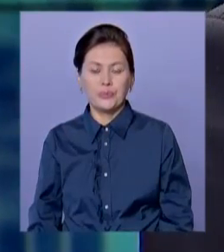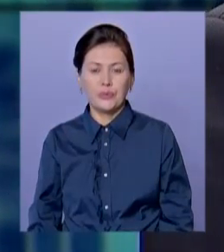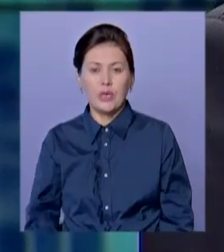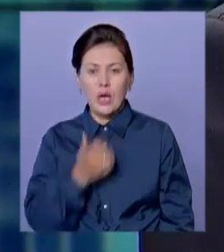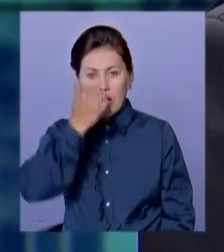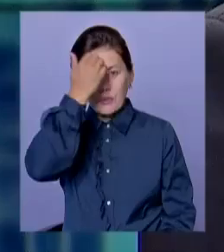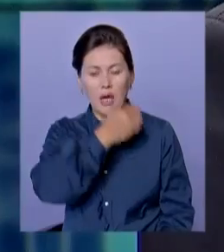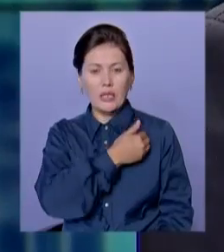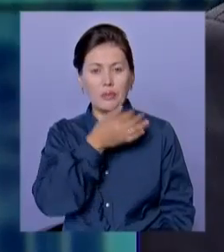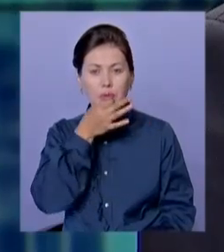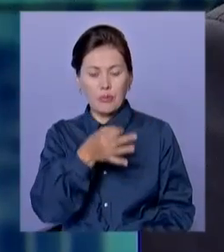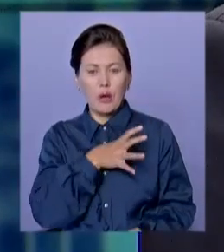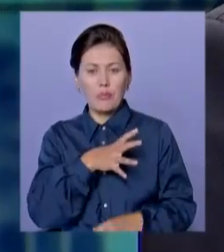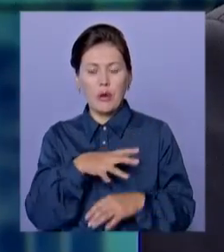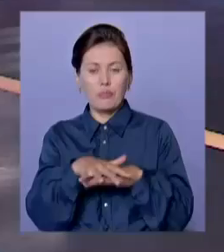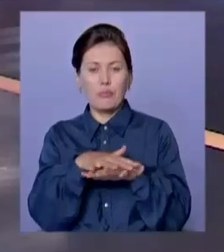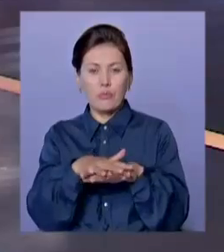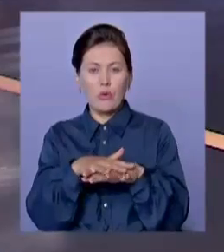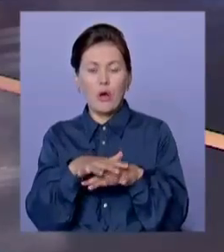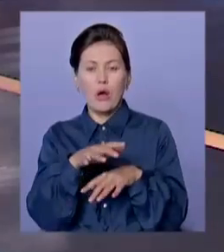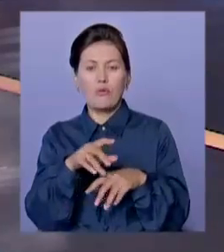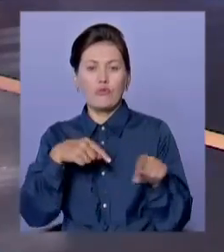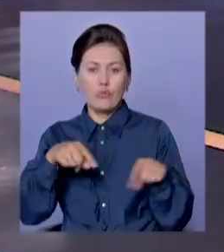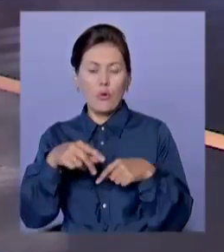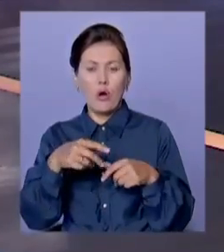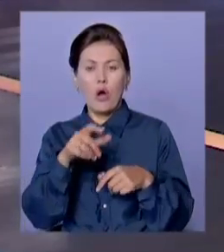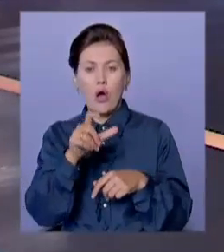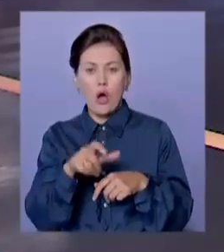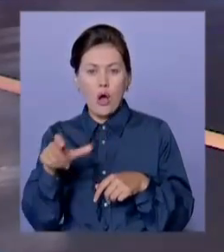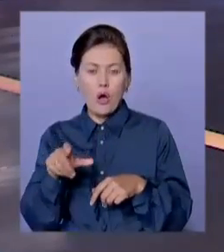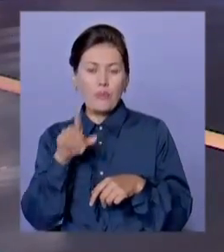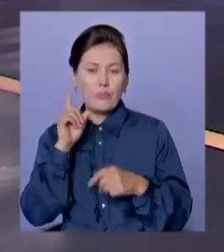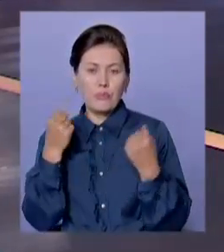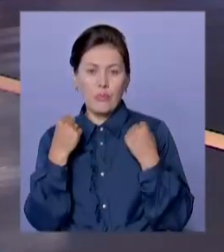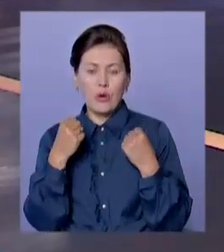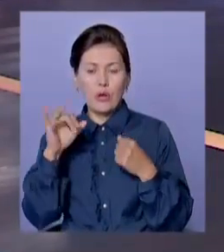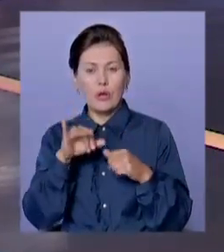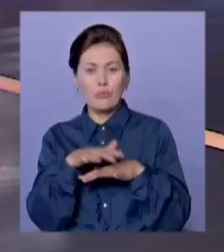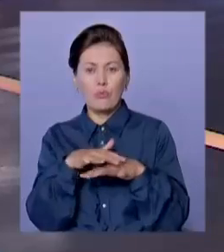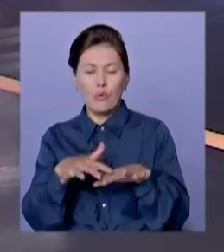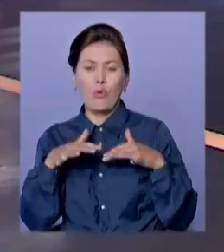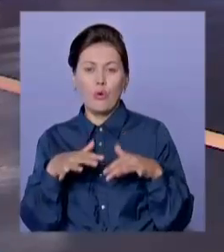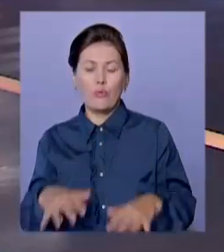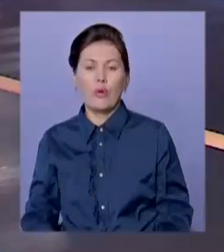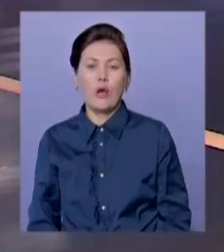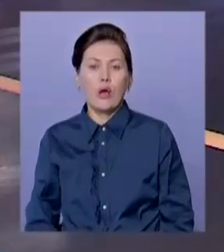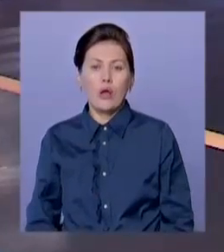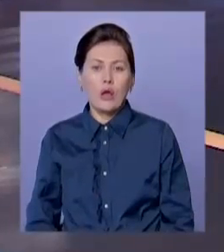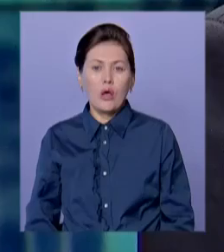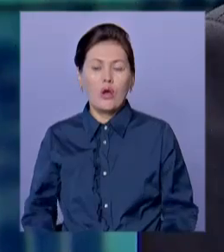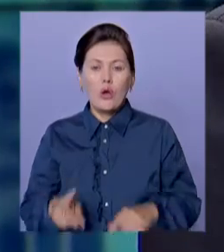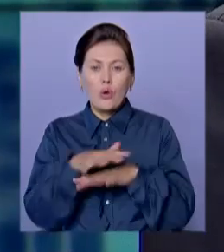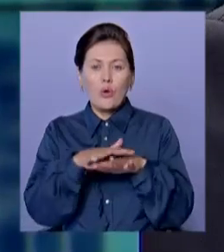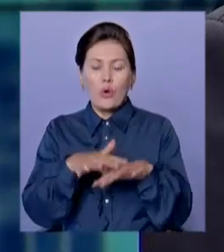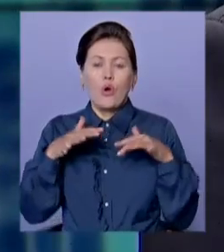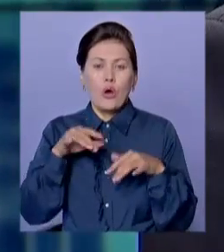Рахмет айтқым келіп отыр сол балаларға. Жанкүйерлердің ыстық ықыласы, қолдауы жетісті ма? Әрине, ең бірінші